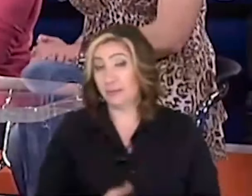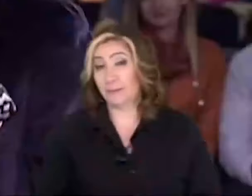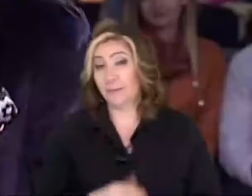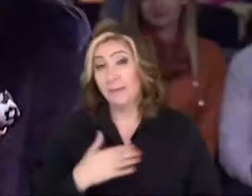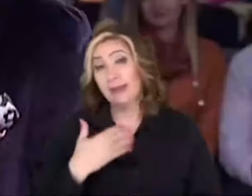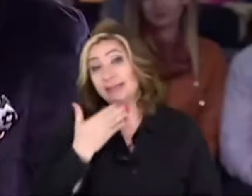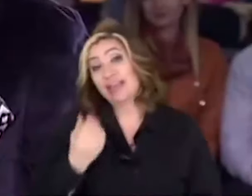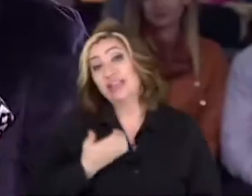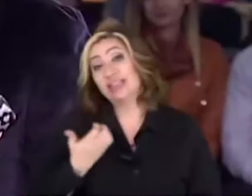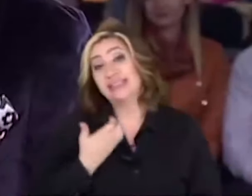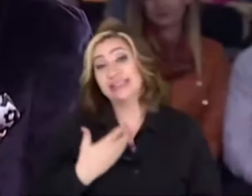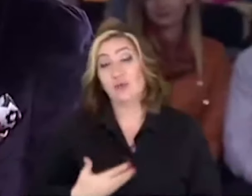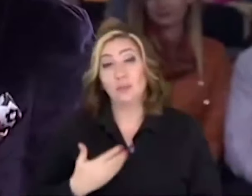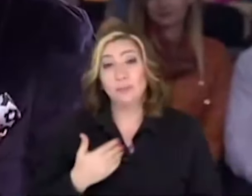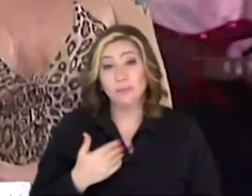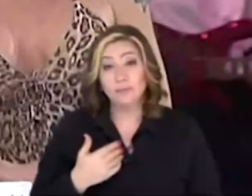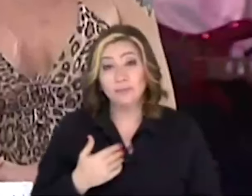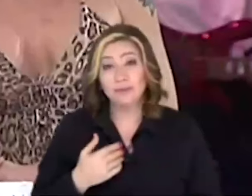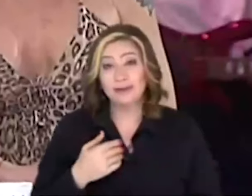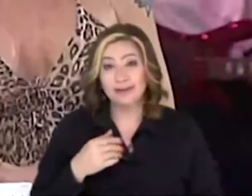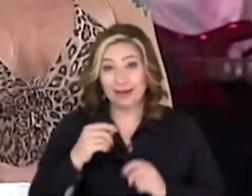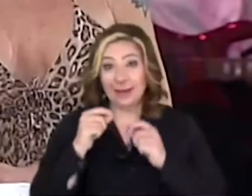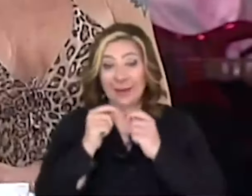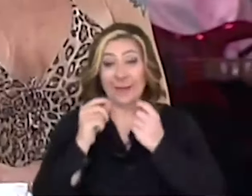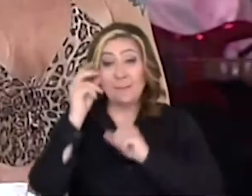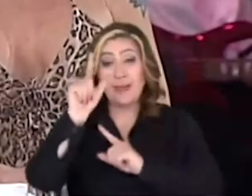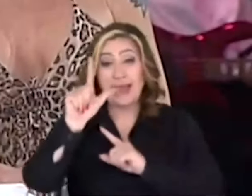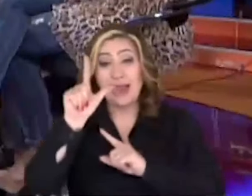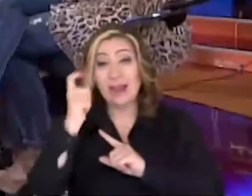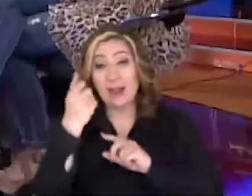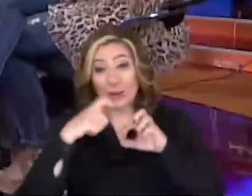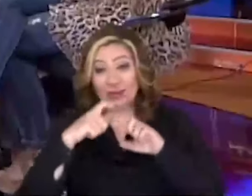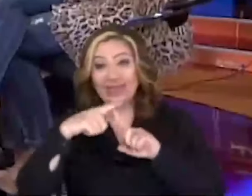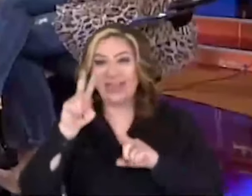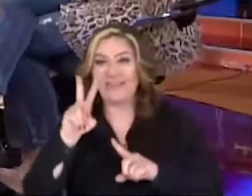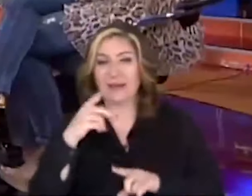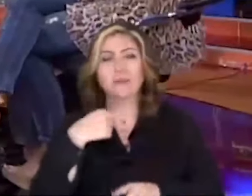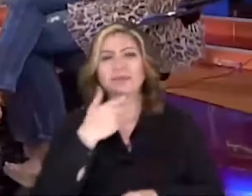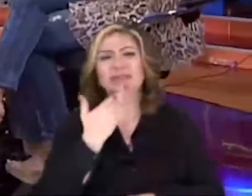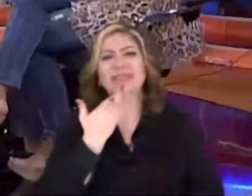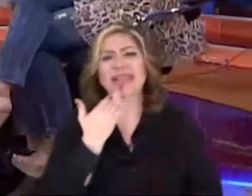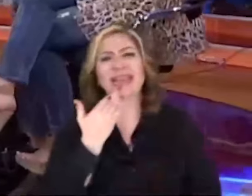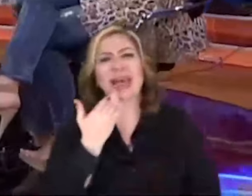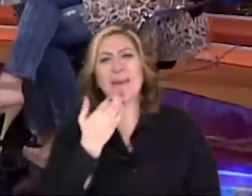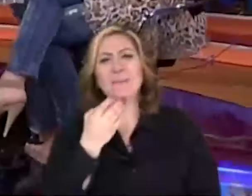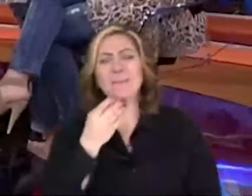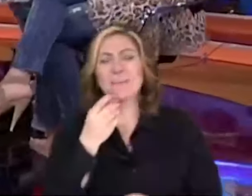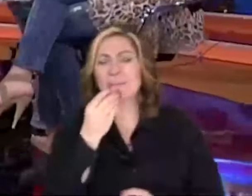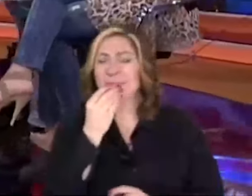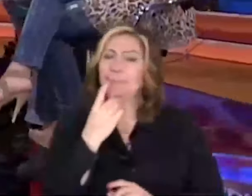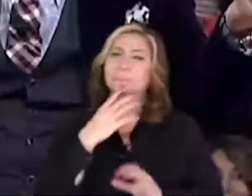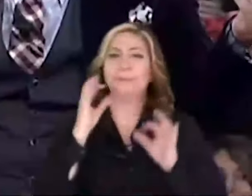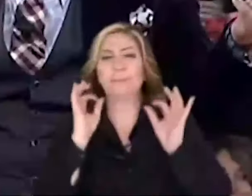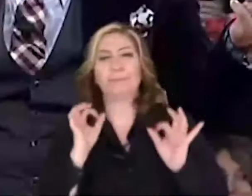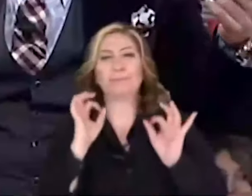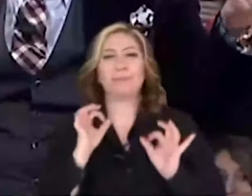Ben yakışıklı ve seviyorum. Ve televizyonun ismi de Billur TV. Çok güzel. Reyhan, biz neye billur deriz? Hani